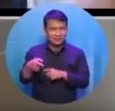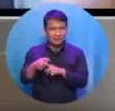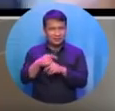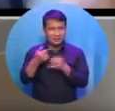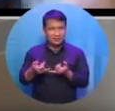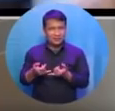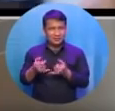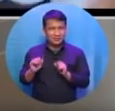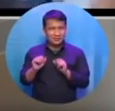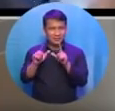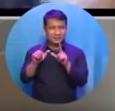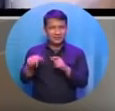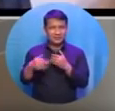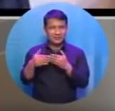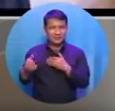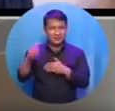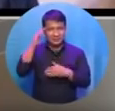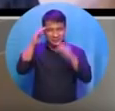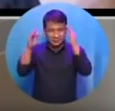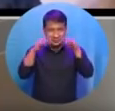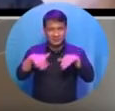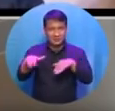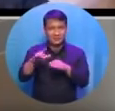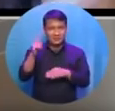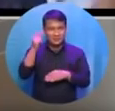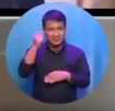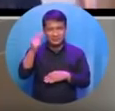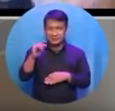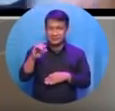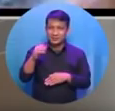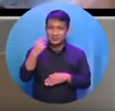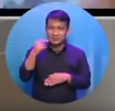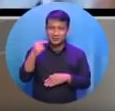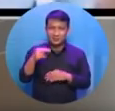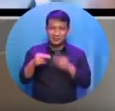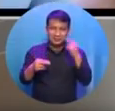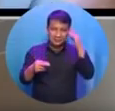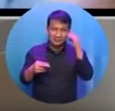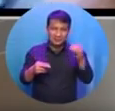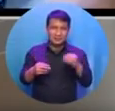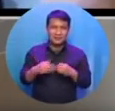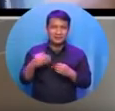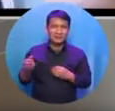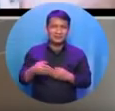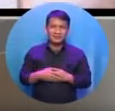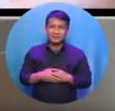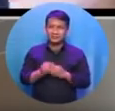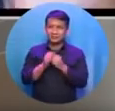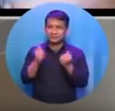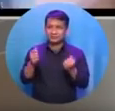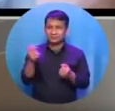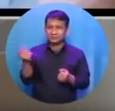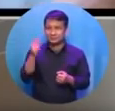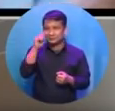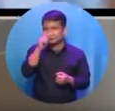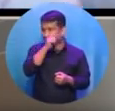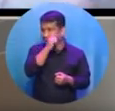sa live. Hello, hello, hello, tita at pamangkin. Para magkapatid lang po kayo.